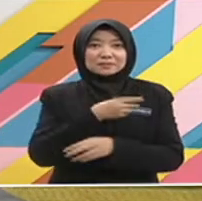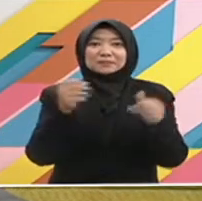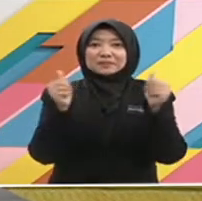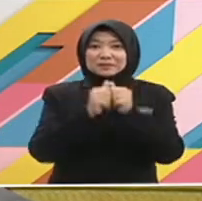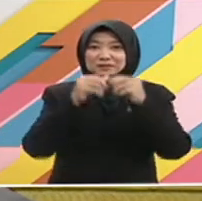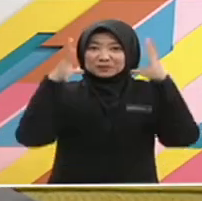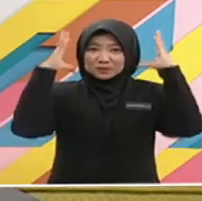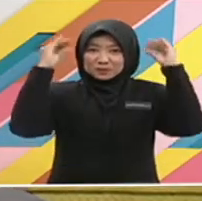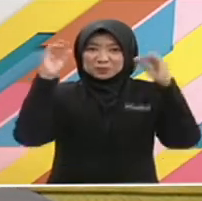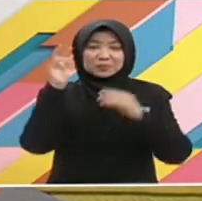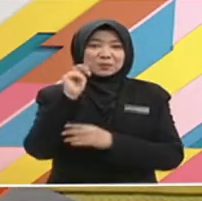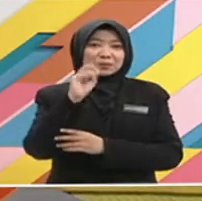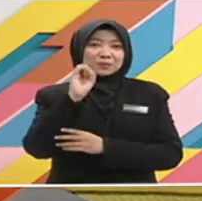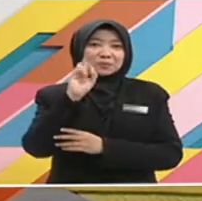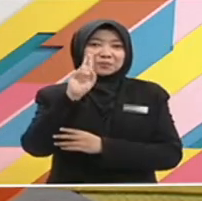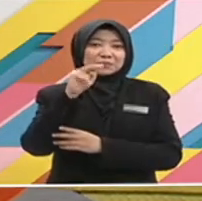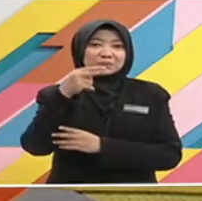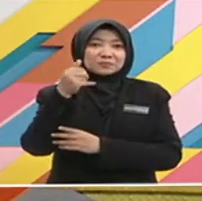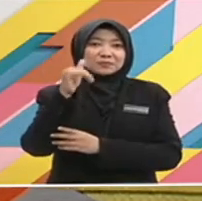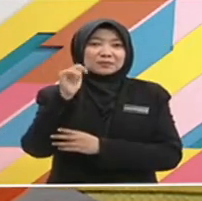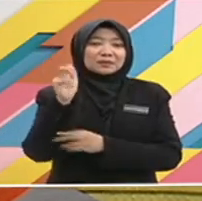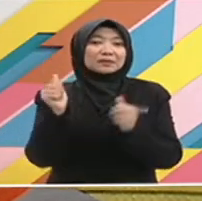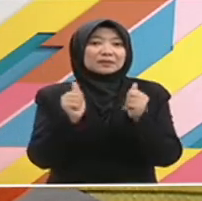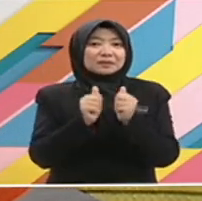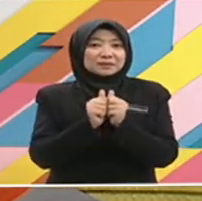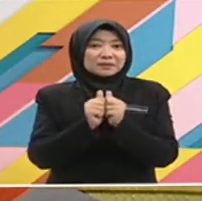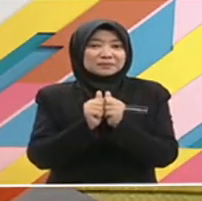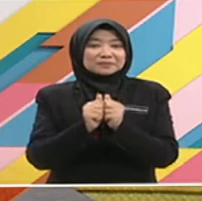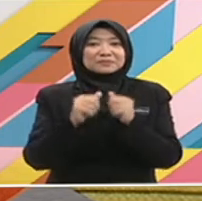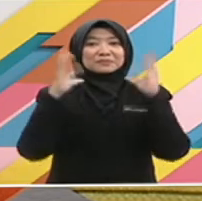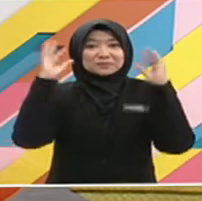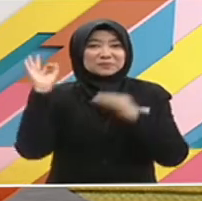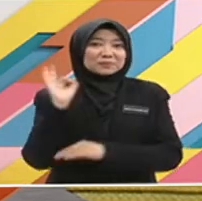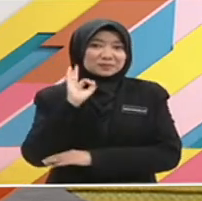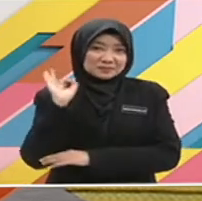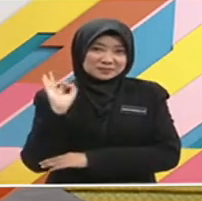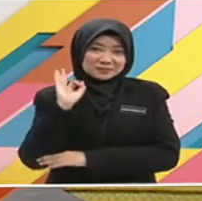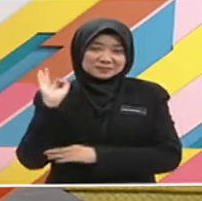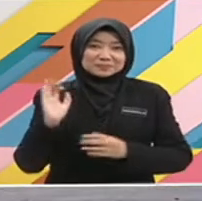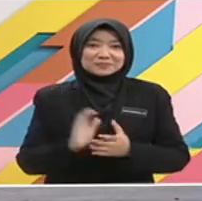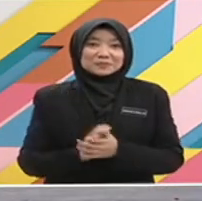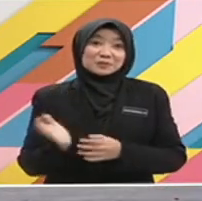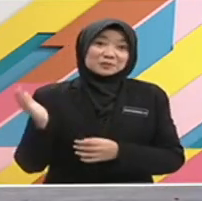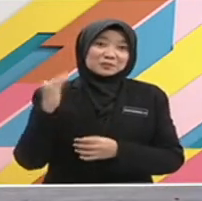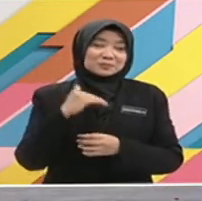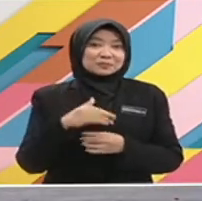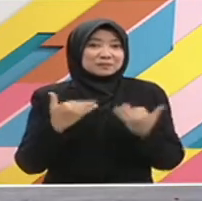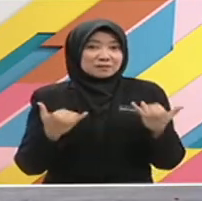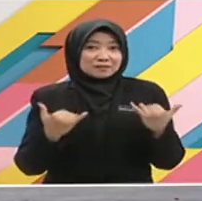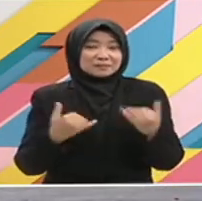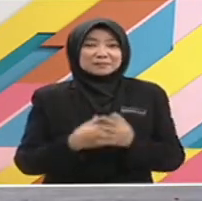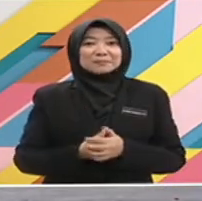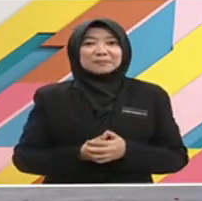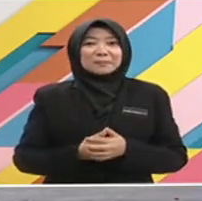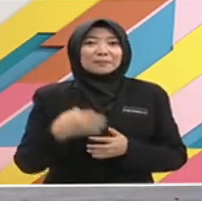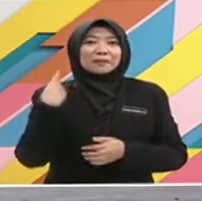Hayati dari SMK Sungai Manggis Banting serta dibantu Guru Bahasa Isyarat Cikgu Farazila. Jadi jom Cikgu kita teruskan apa yang kita